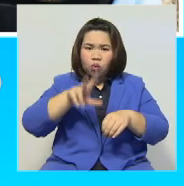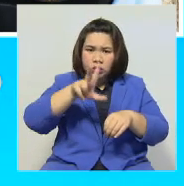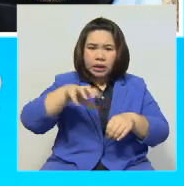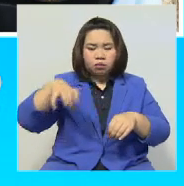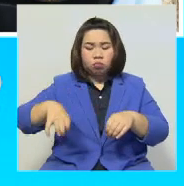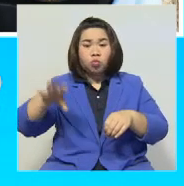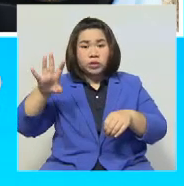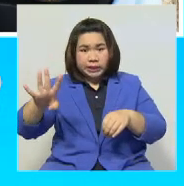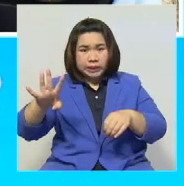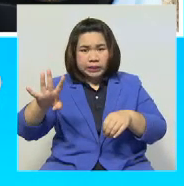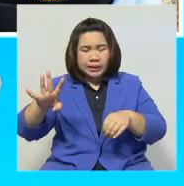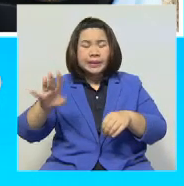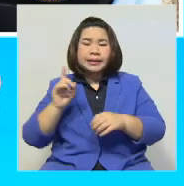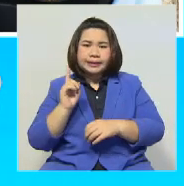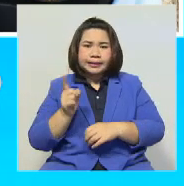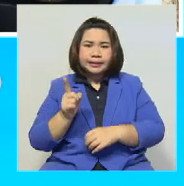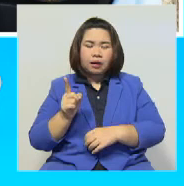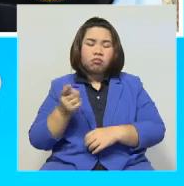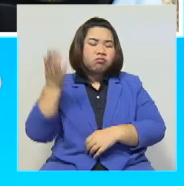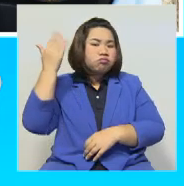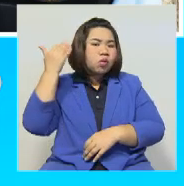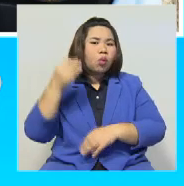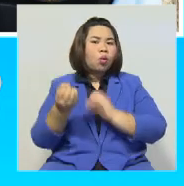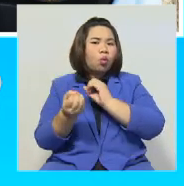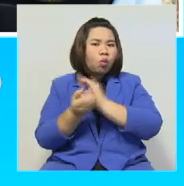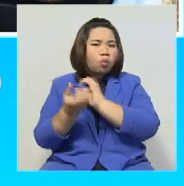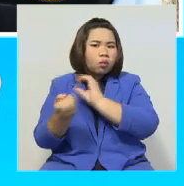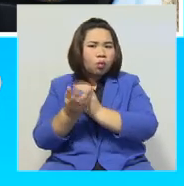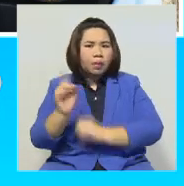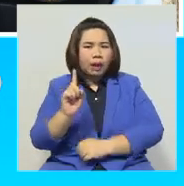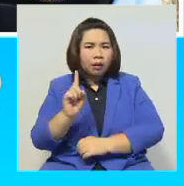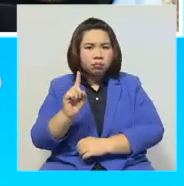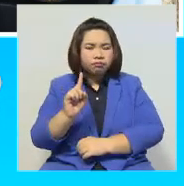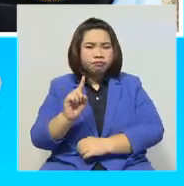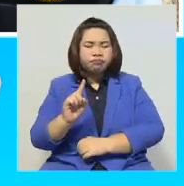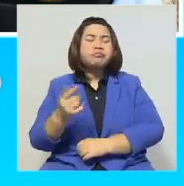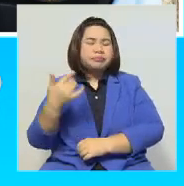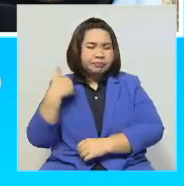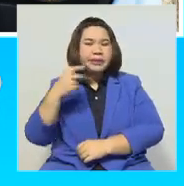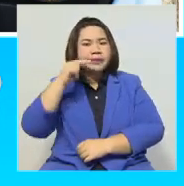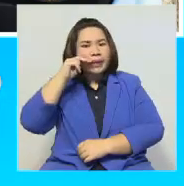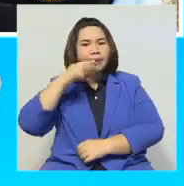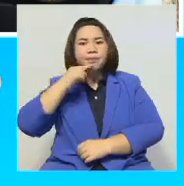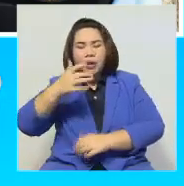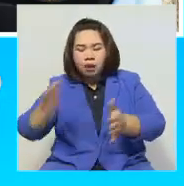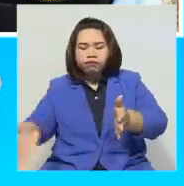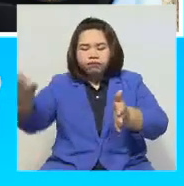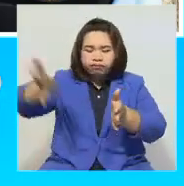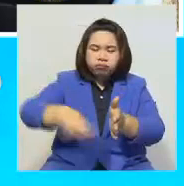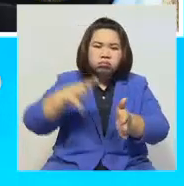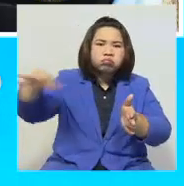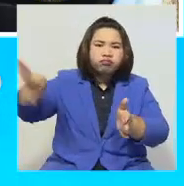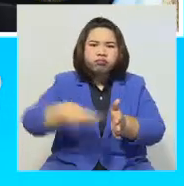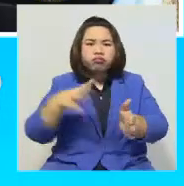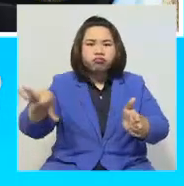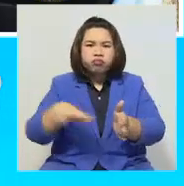กนะครับโดยปกติแล้วเนี่ยเขาได้รับผลกระทบจากกระแสน้ำทะเลหนุนอยู่แล้วแต่ว่าผลกระทบจากน้ำทะเลหนุนน่ะ